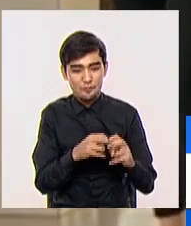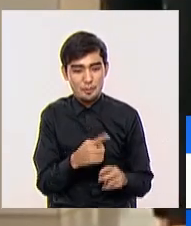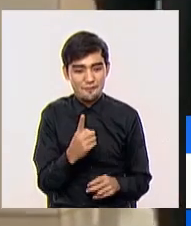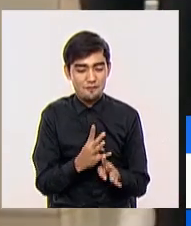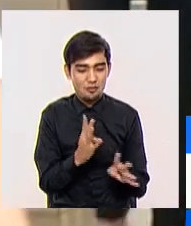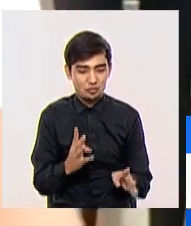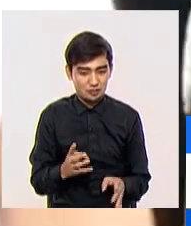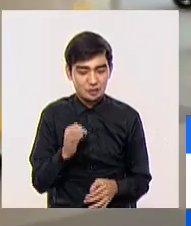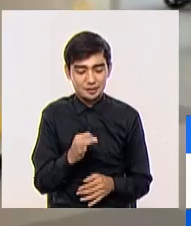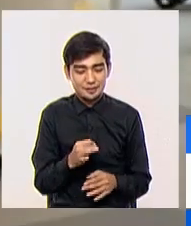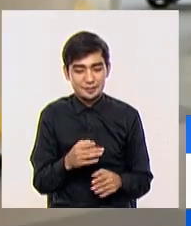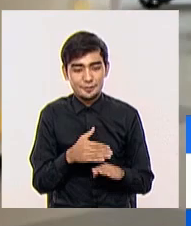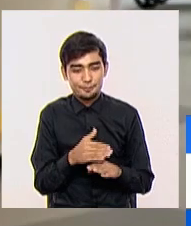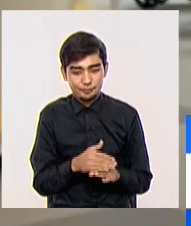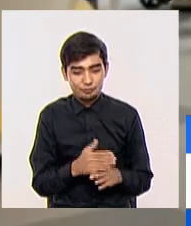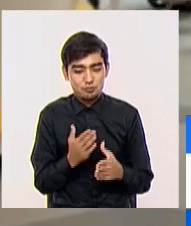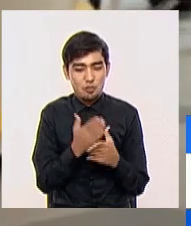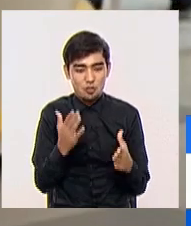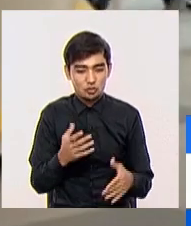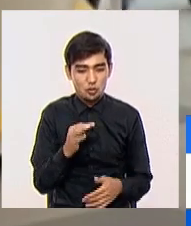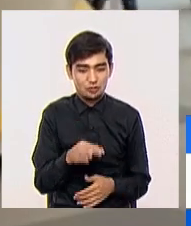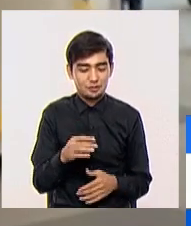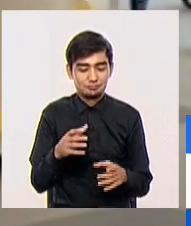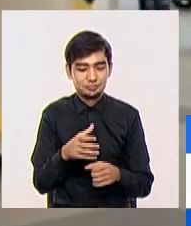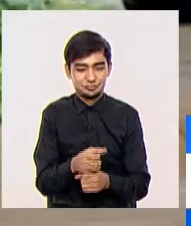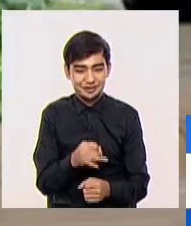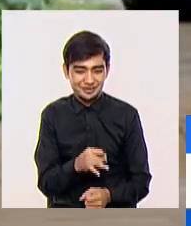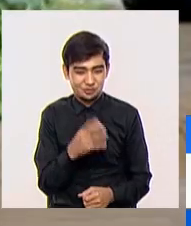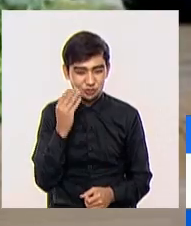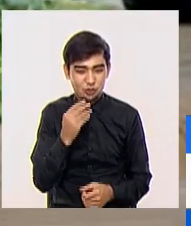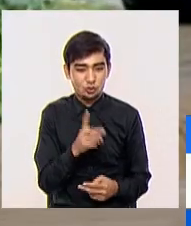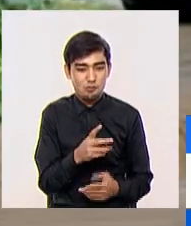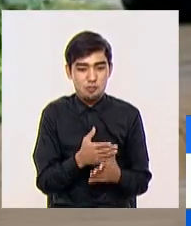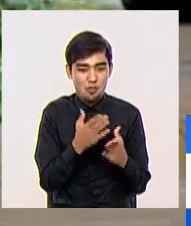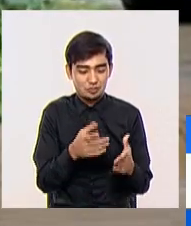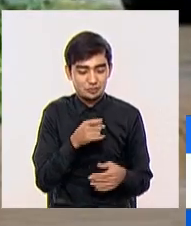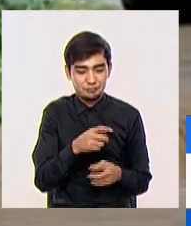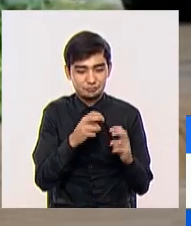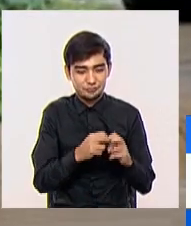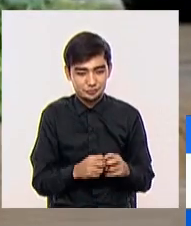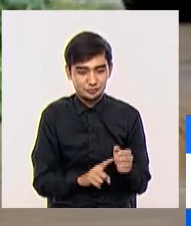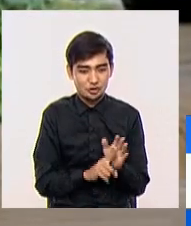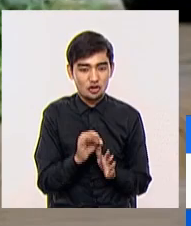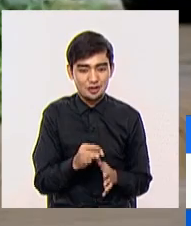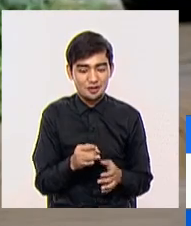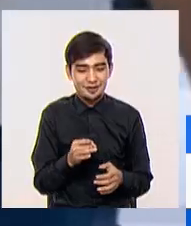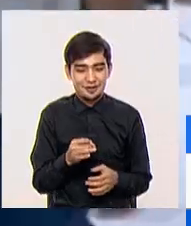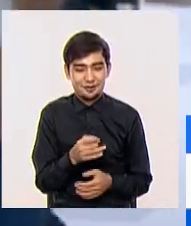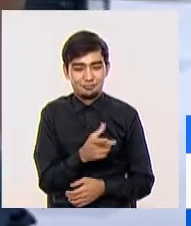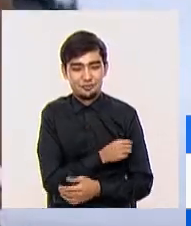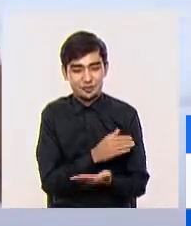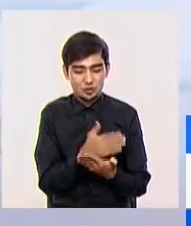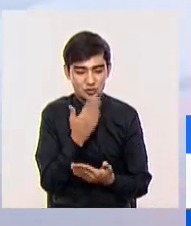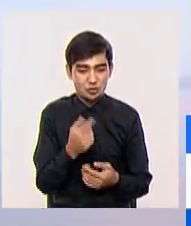первую очередь, по принципу от большего к меньшему. То есть чем больше число сотрудников и ниже процент вакцинированных. Среди них